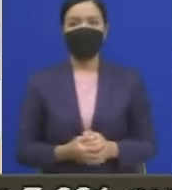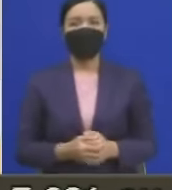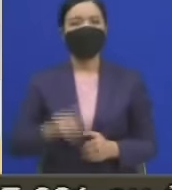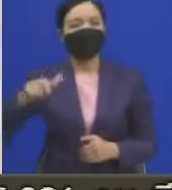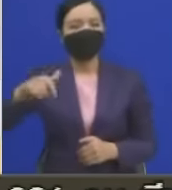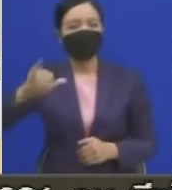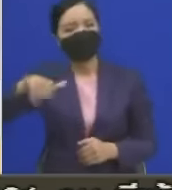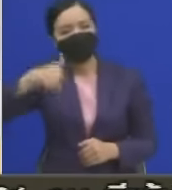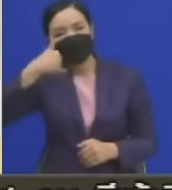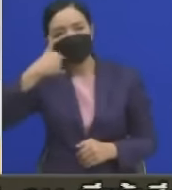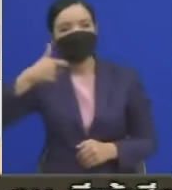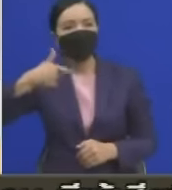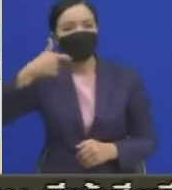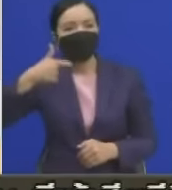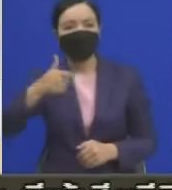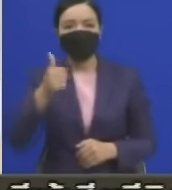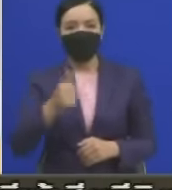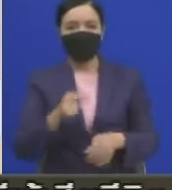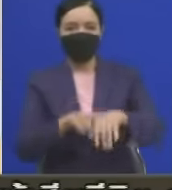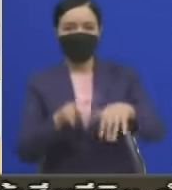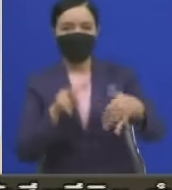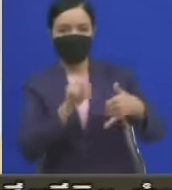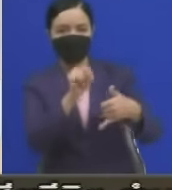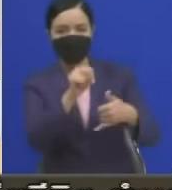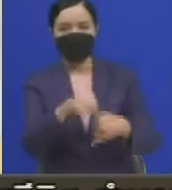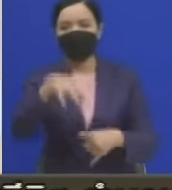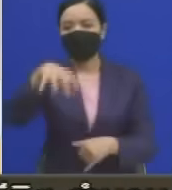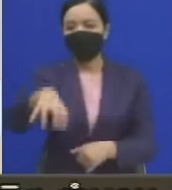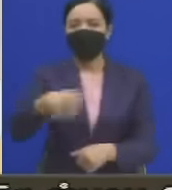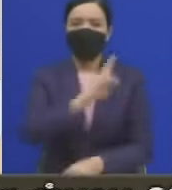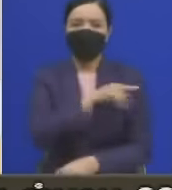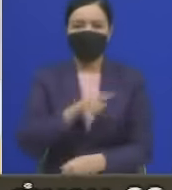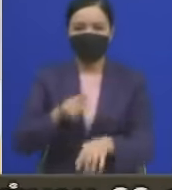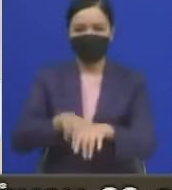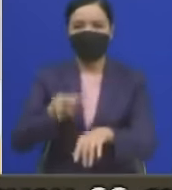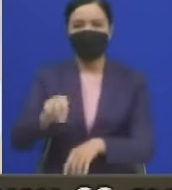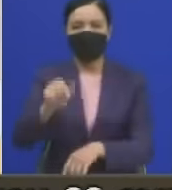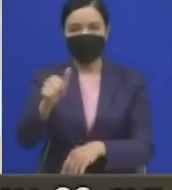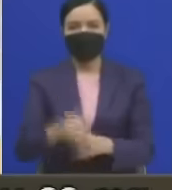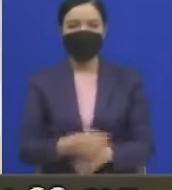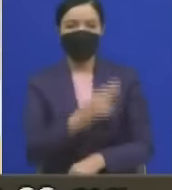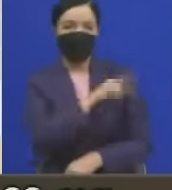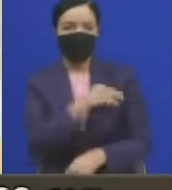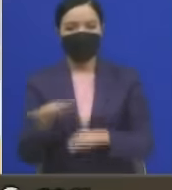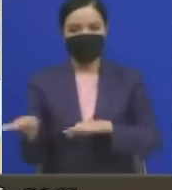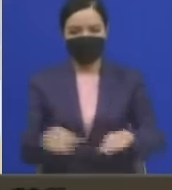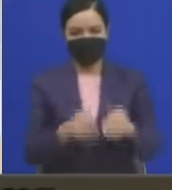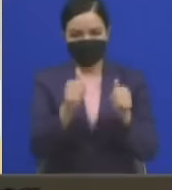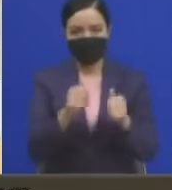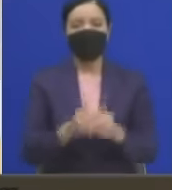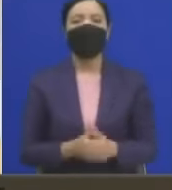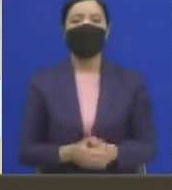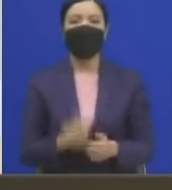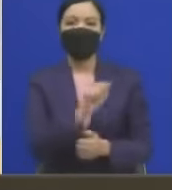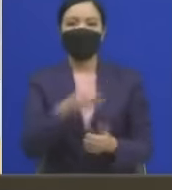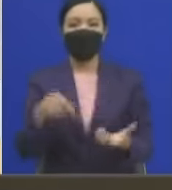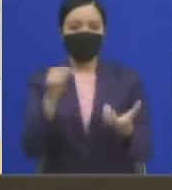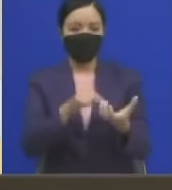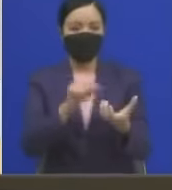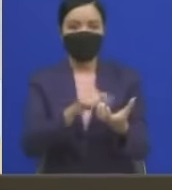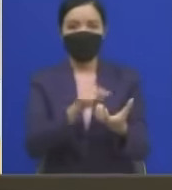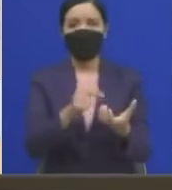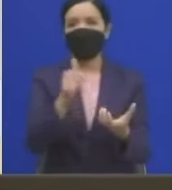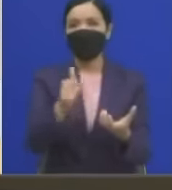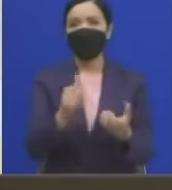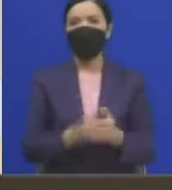ได้เลยนะครับนัดตามโรงพยาบาลได้เลยนัดผ่านหมอพร้อมได้เลยและว่ากันไปแล้ว